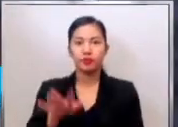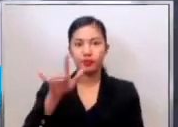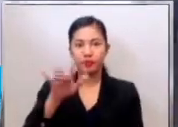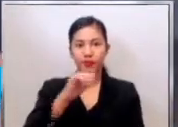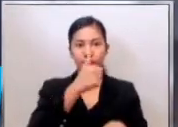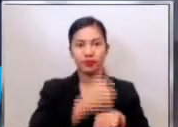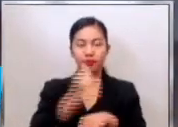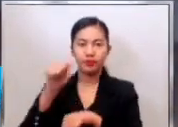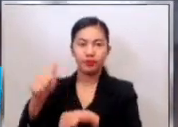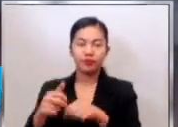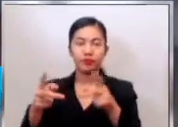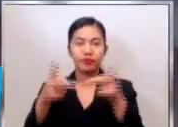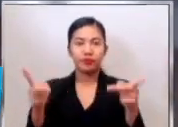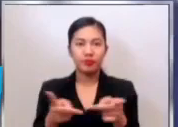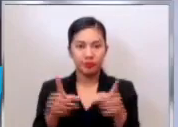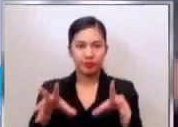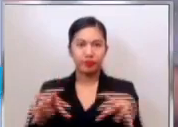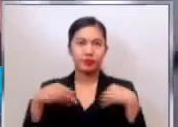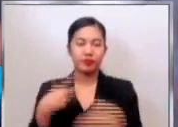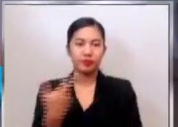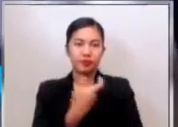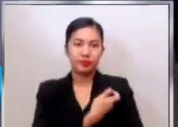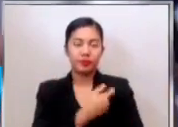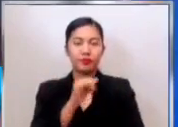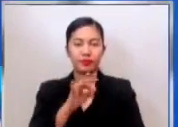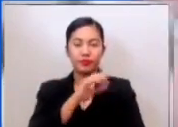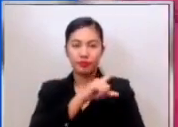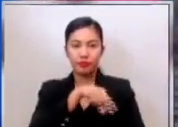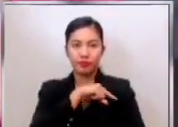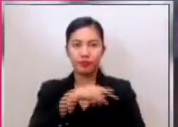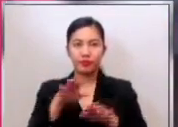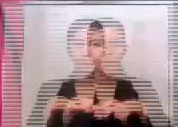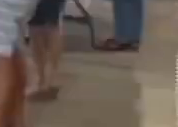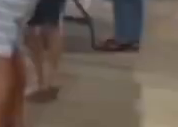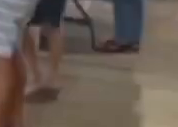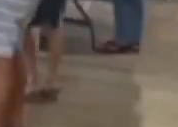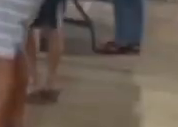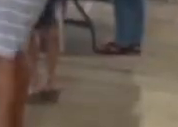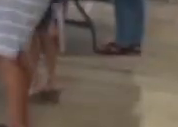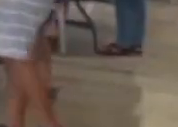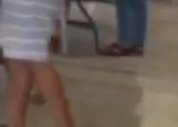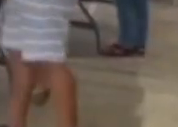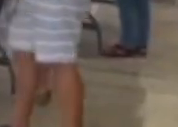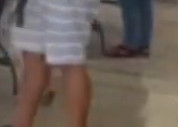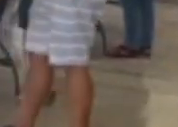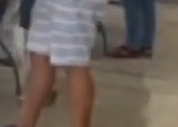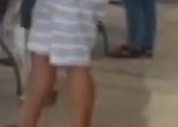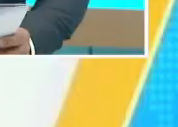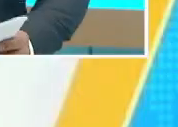mga kwalipikadong minor de edad. Ang iba pang detalye, ihahatid po namin maya-maya lang.